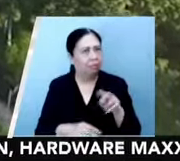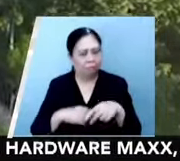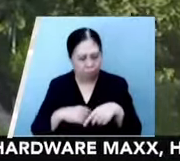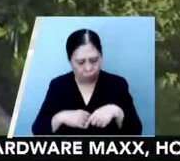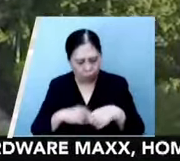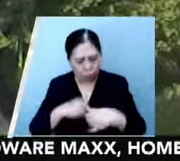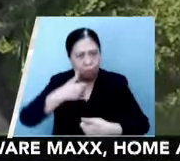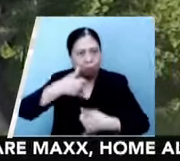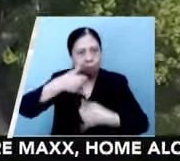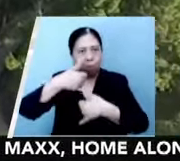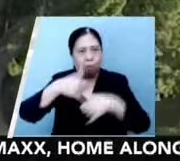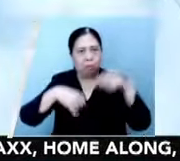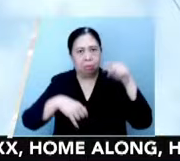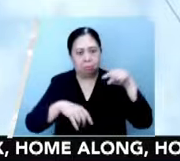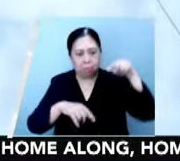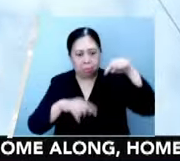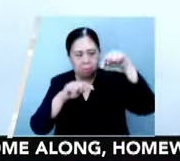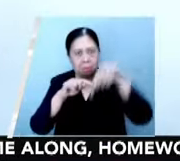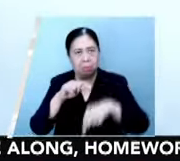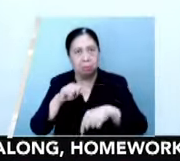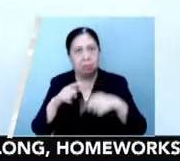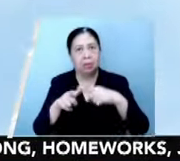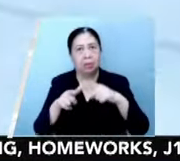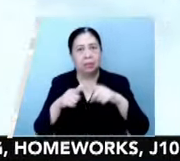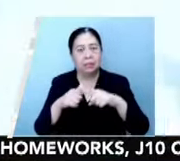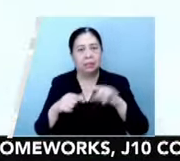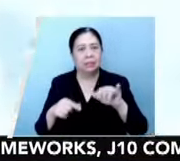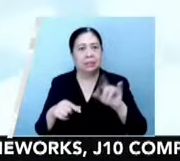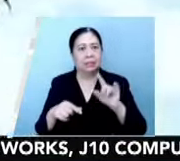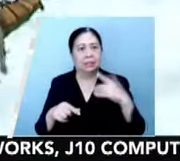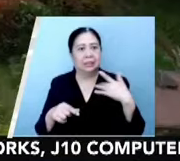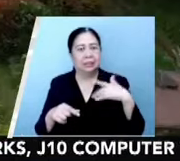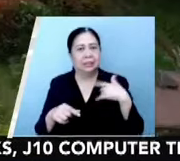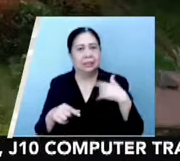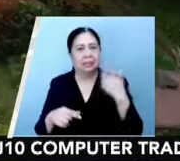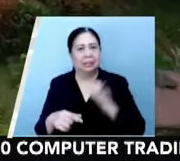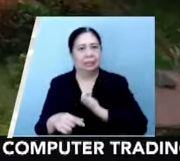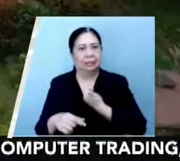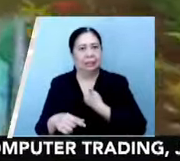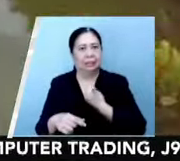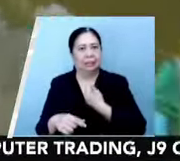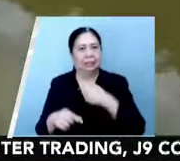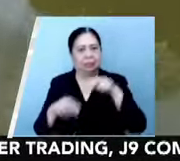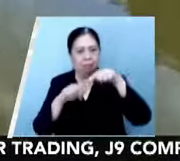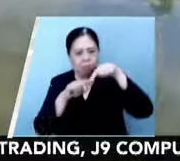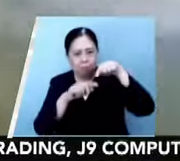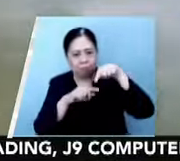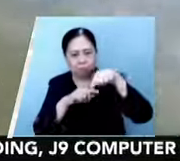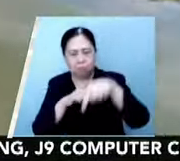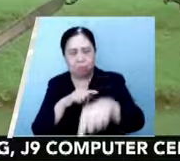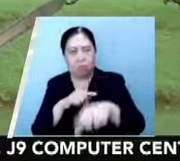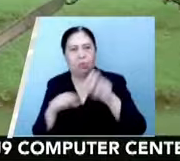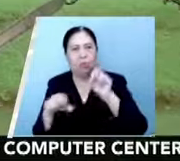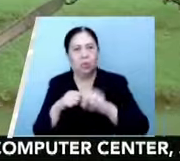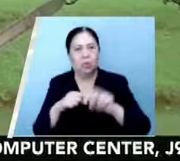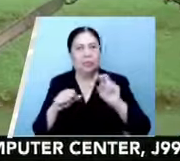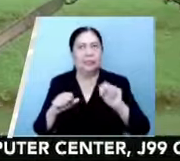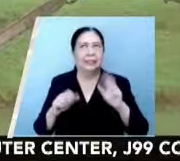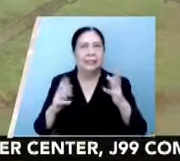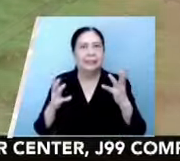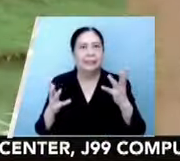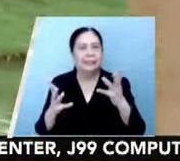doon, mid-air. Tapos ang trick dito, kung maghihila ng sarili mo para bumaba ka. So kailangan dito medyo madali